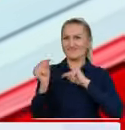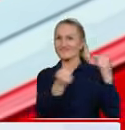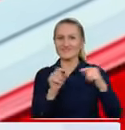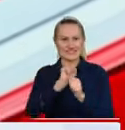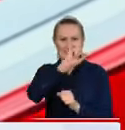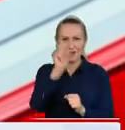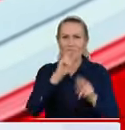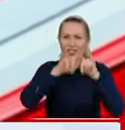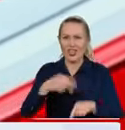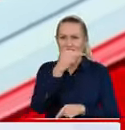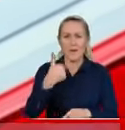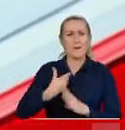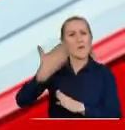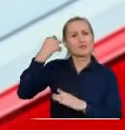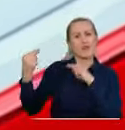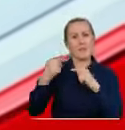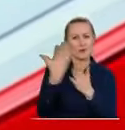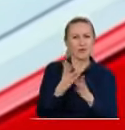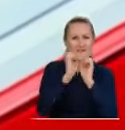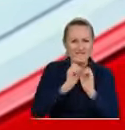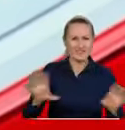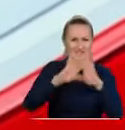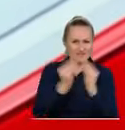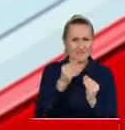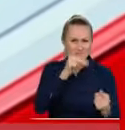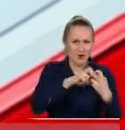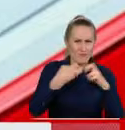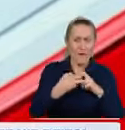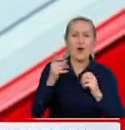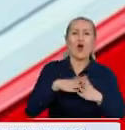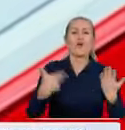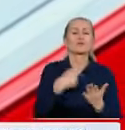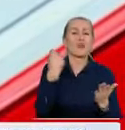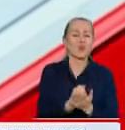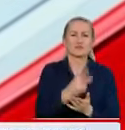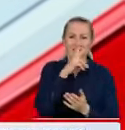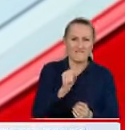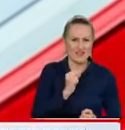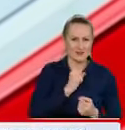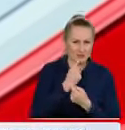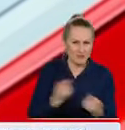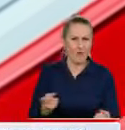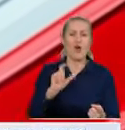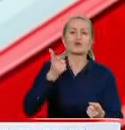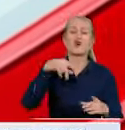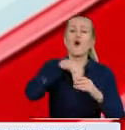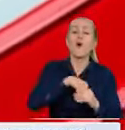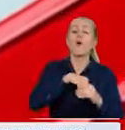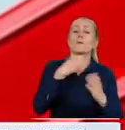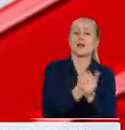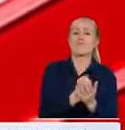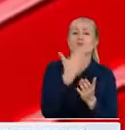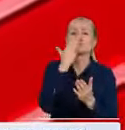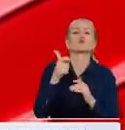poprzedniej debacie żeśmy już ten problem sobie wyjaśnili. Konstytucja wyraźnie określa, co oznacza w prawie związek małżeński.